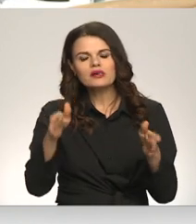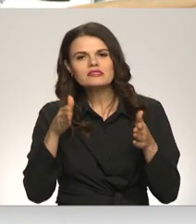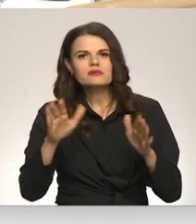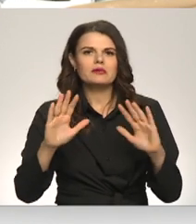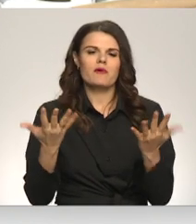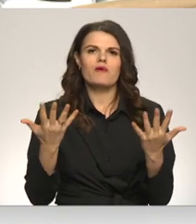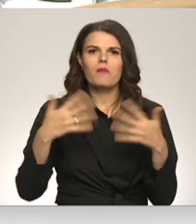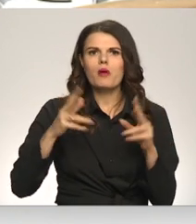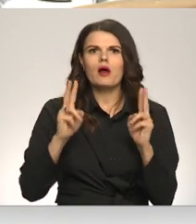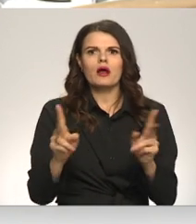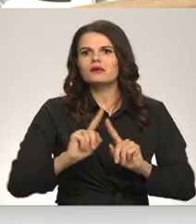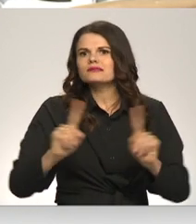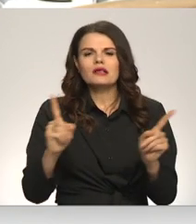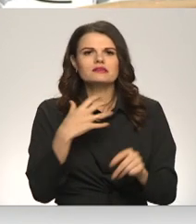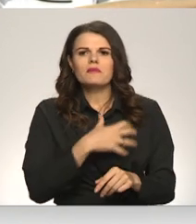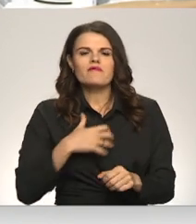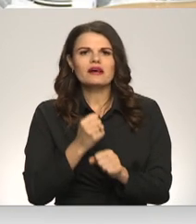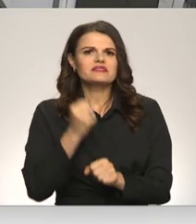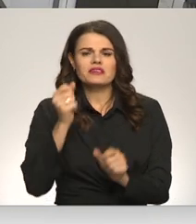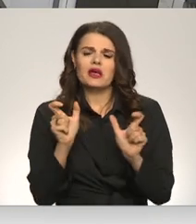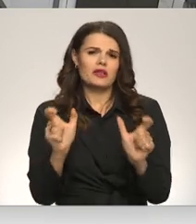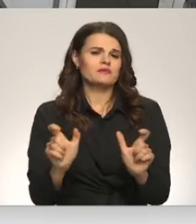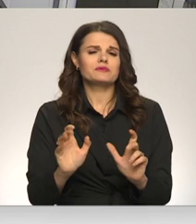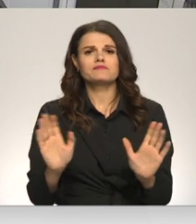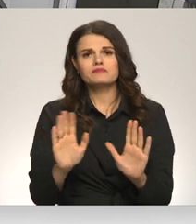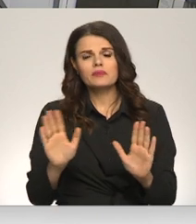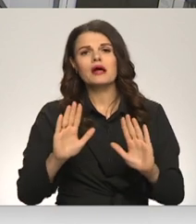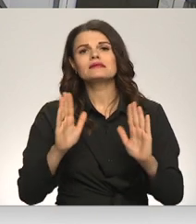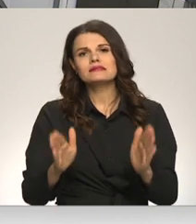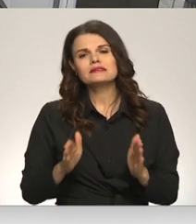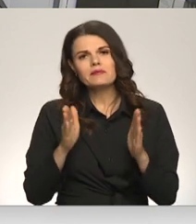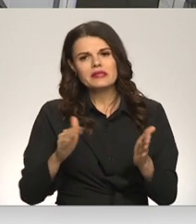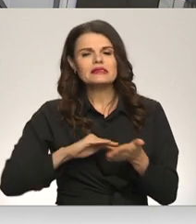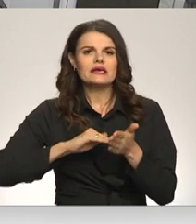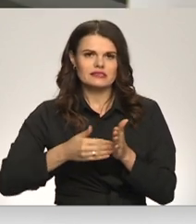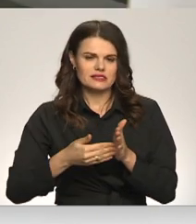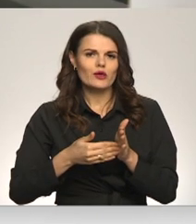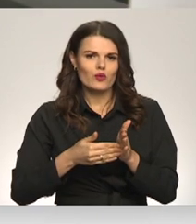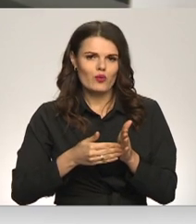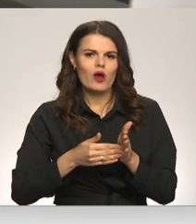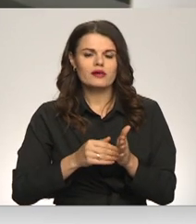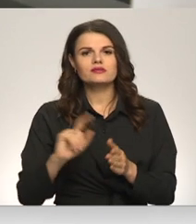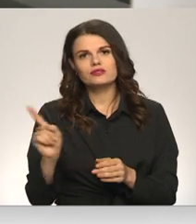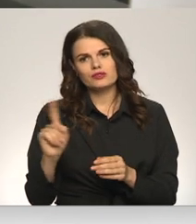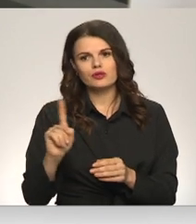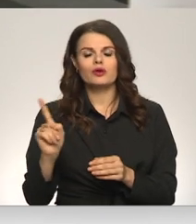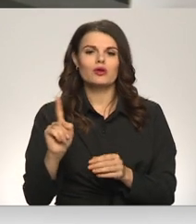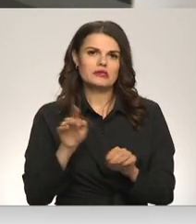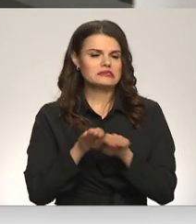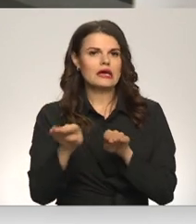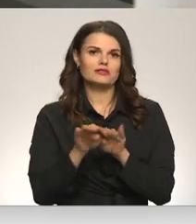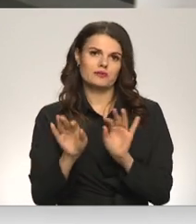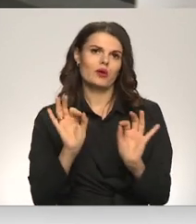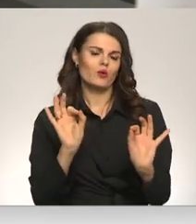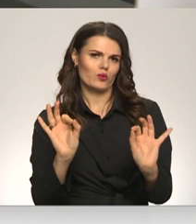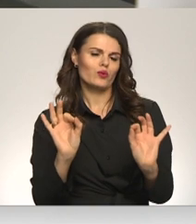būtu teicami jāpieņem stingrāk ierobežojumi. Slimnīcās tā situācija ir tomēr salīdzinoši stabila